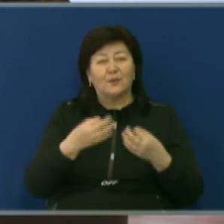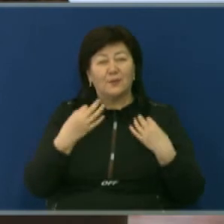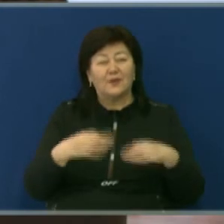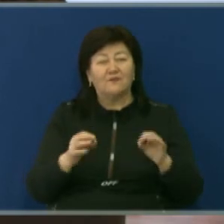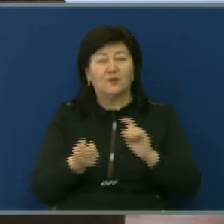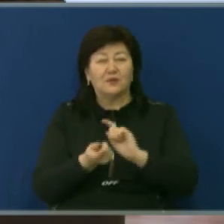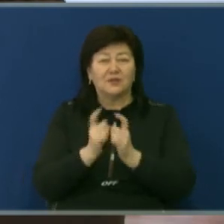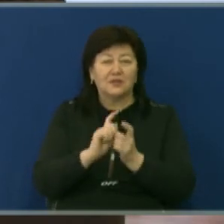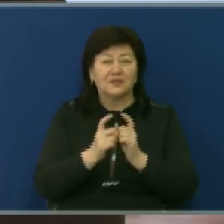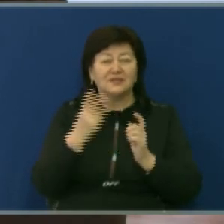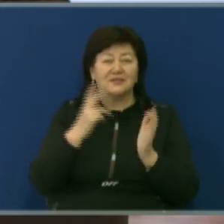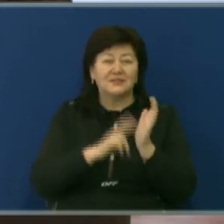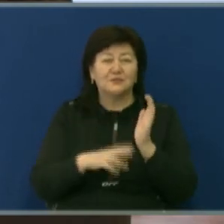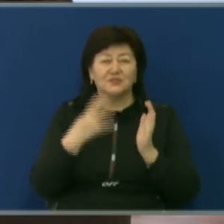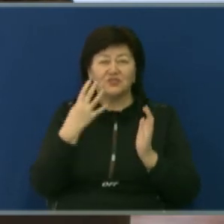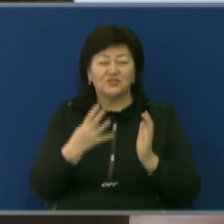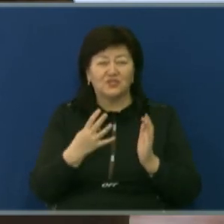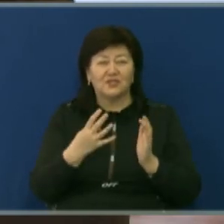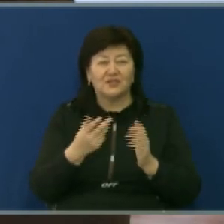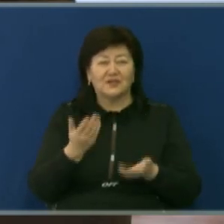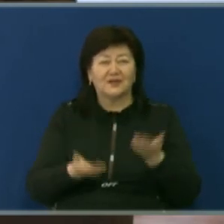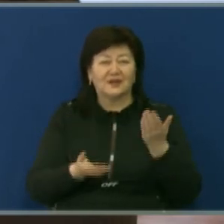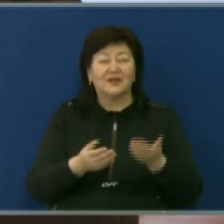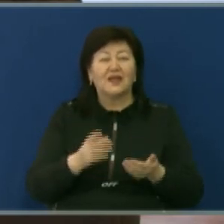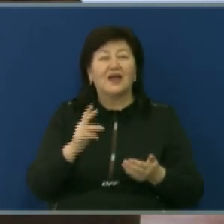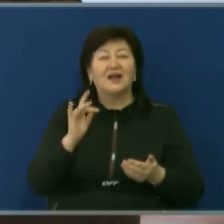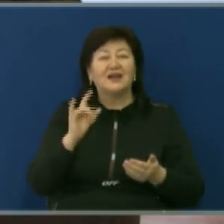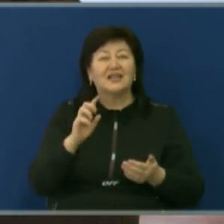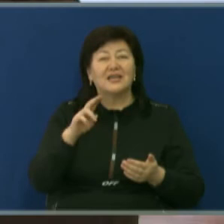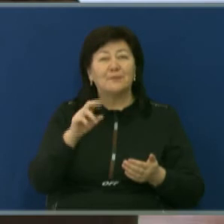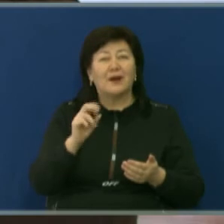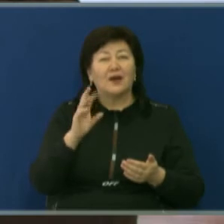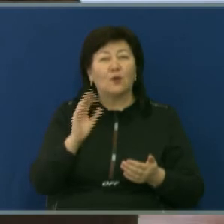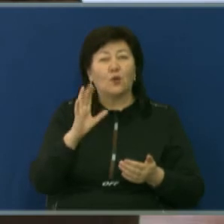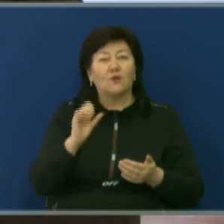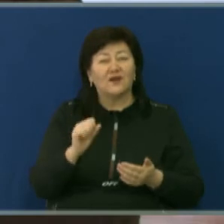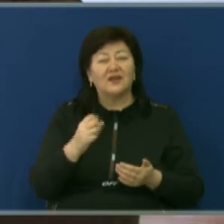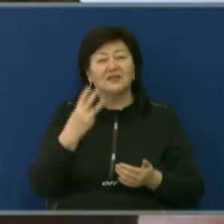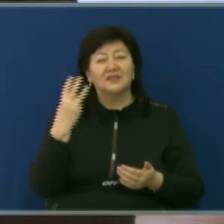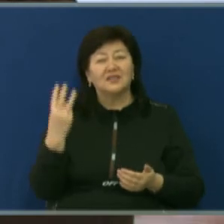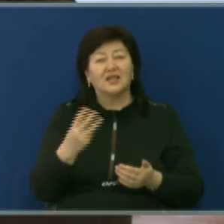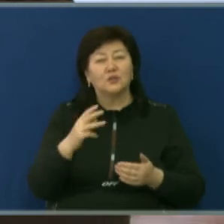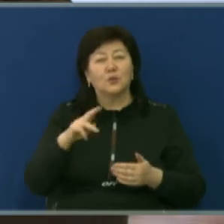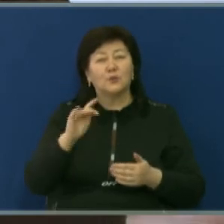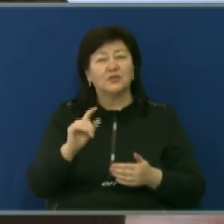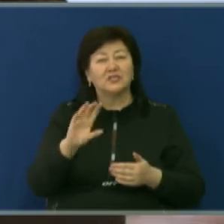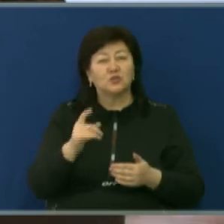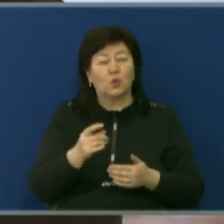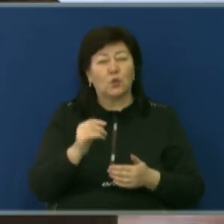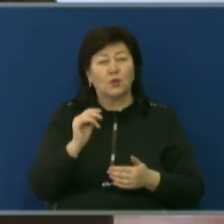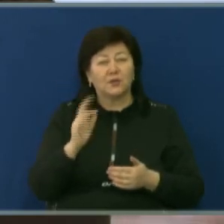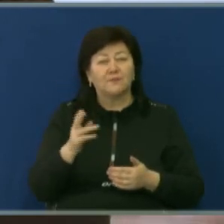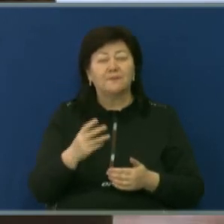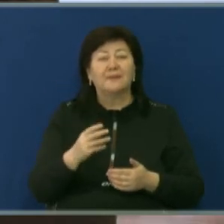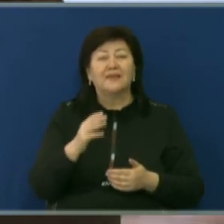категории 74 килограмма, Рыпакова Ольга в легкой атлетике в дисциплине тройной прыжок и Курбанов Руслан,